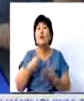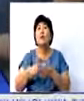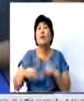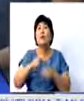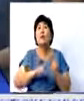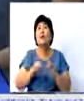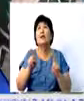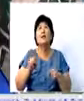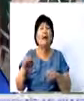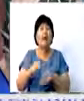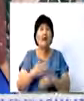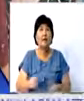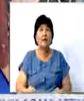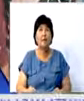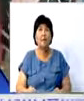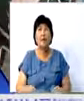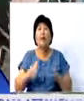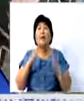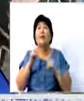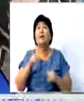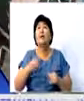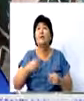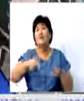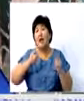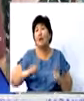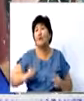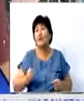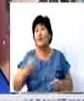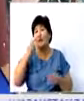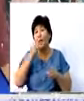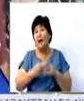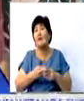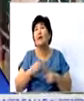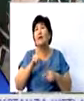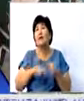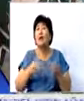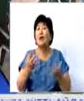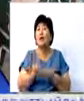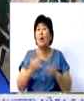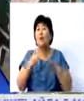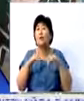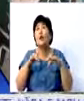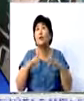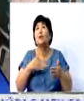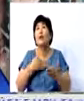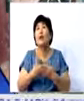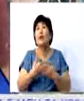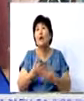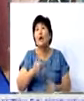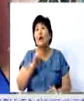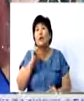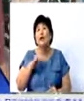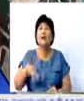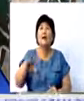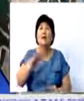қыр сырына қанықты. Лагерге келгелі өзіме нағыз достар таптым, ағалар таптым, бауырлар таптым. Осы лагердің ұйымдастыруына атсалысқан осы